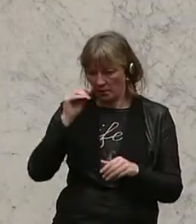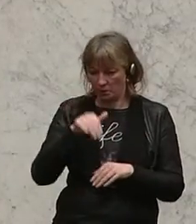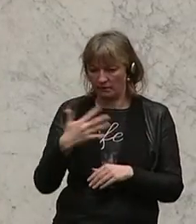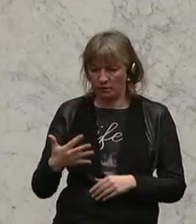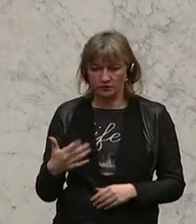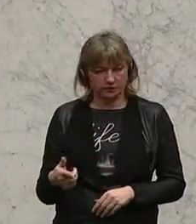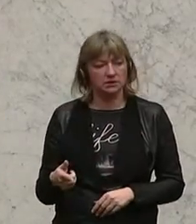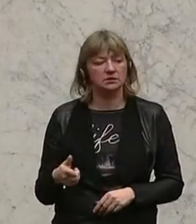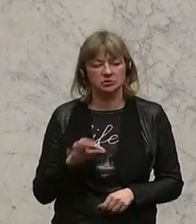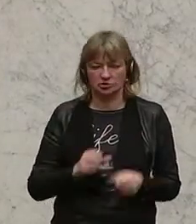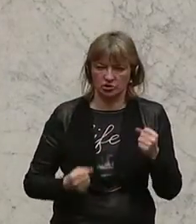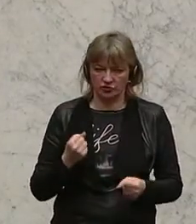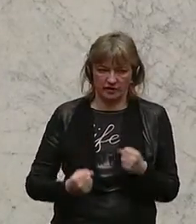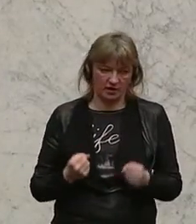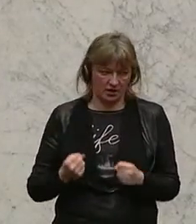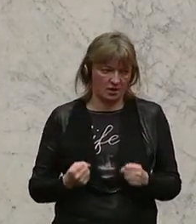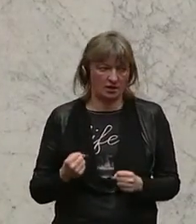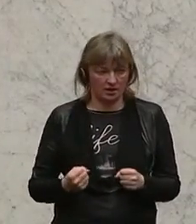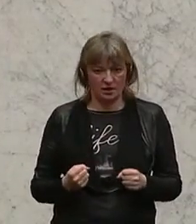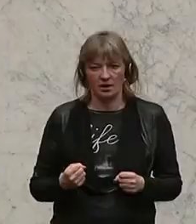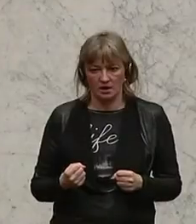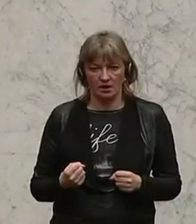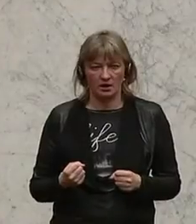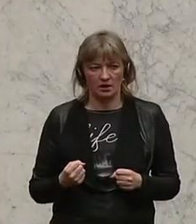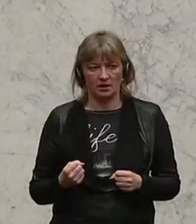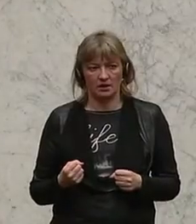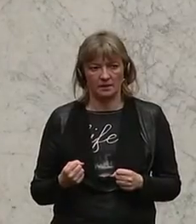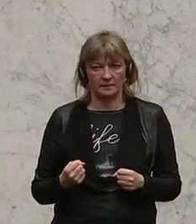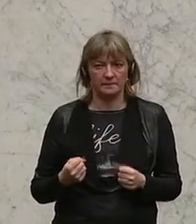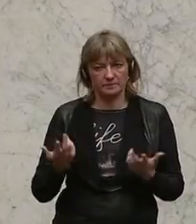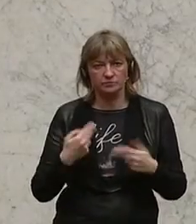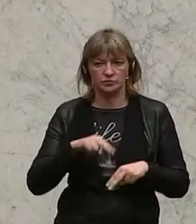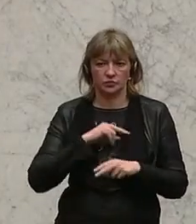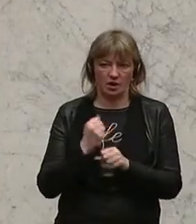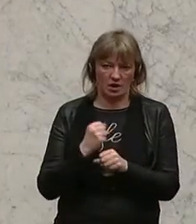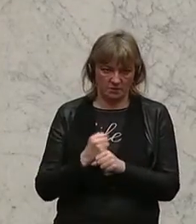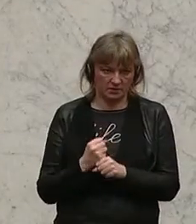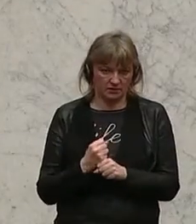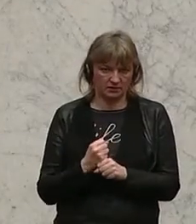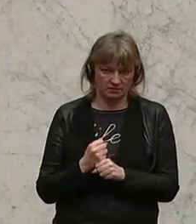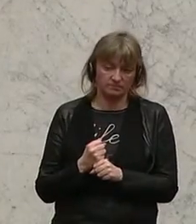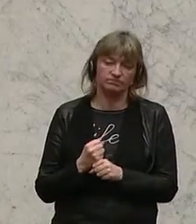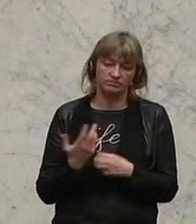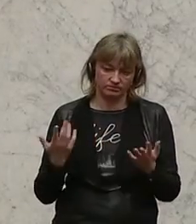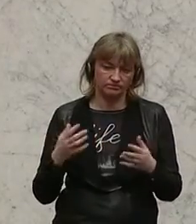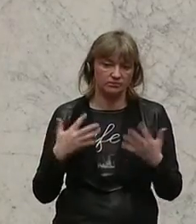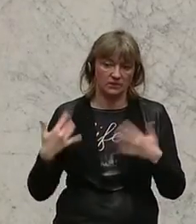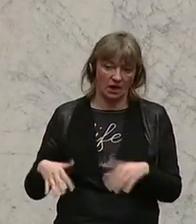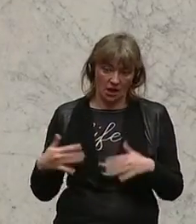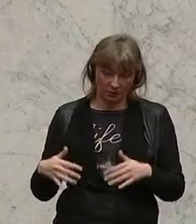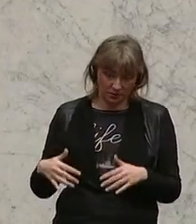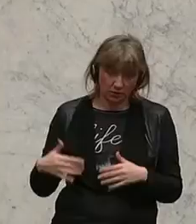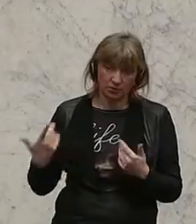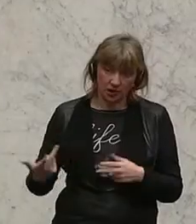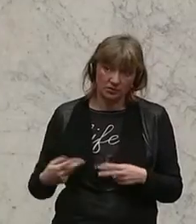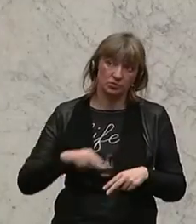50 Jahre tun sich sehr schwer, wieder in einen Job zu kommen, aus der Arbeitslosigkeit heraus